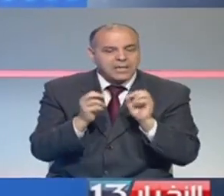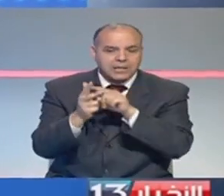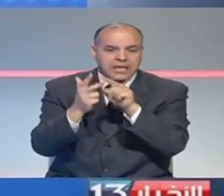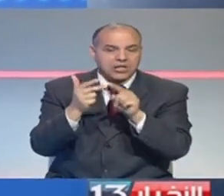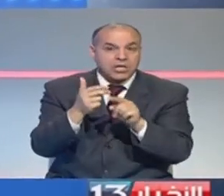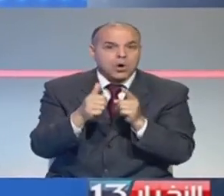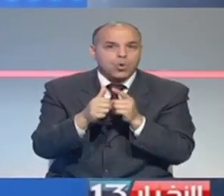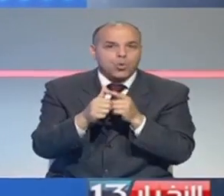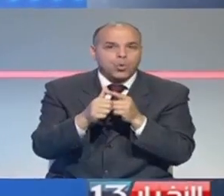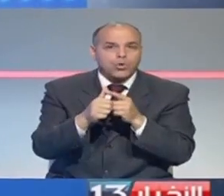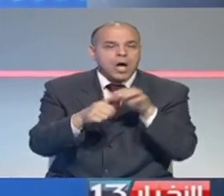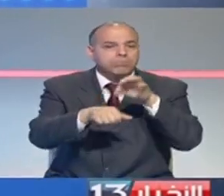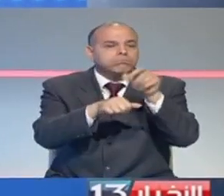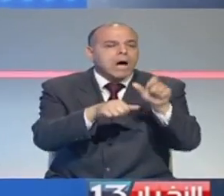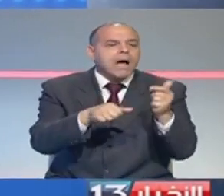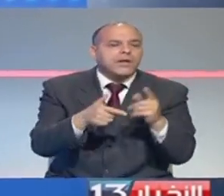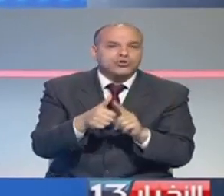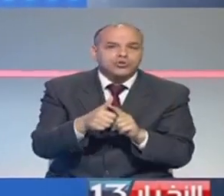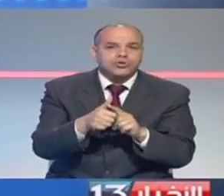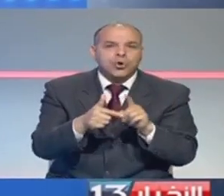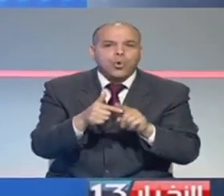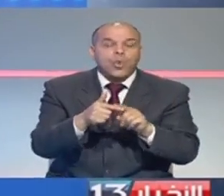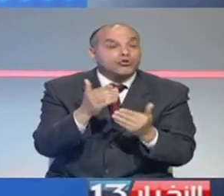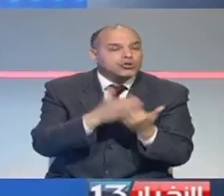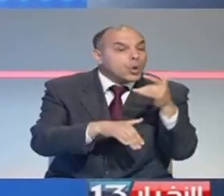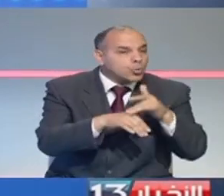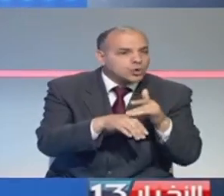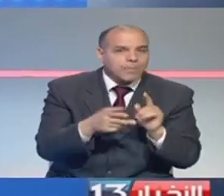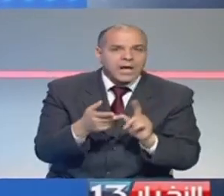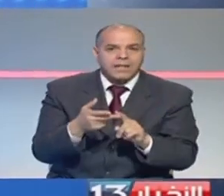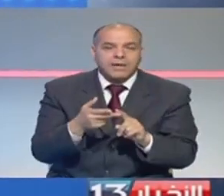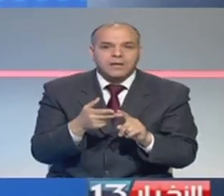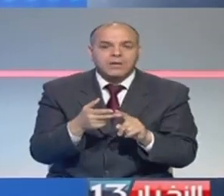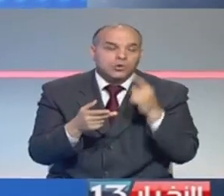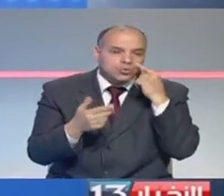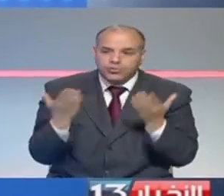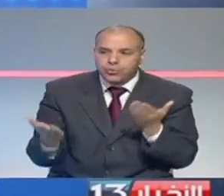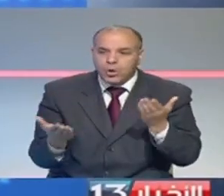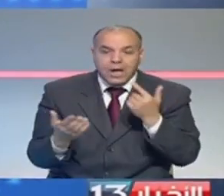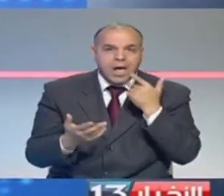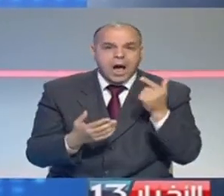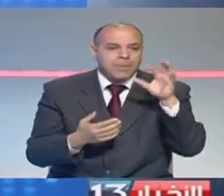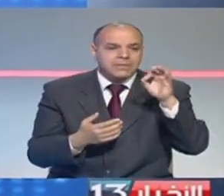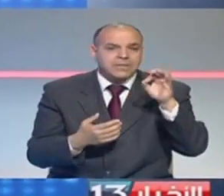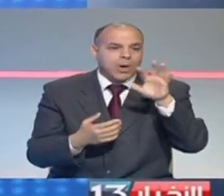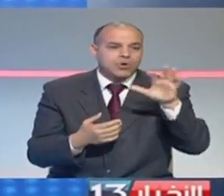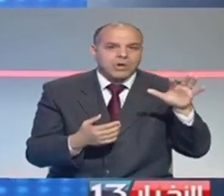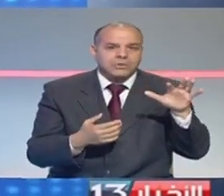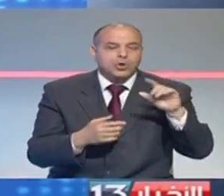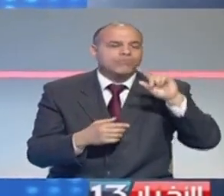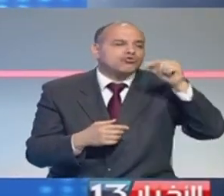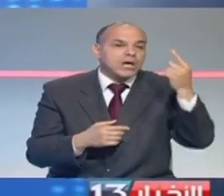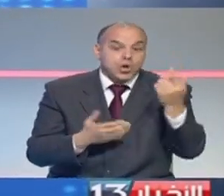حوايج: على عدد المصابين وخاصة عدد الحالات الجديدة. شوفوا عدد الحالات الجديدة، ما اللي كنا في 50 و 55 أول